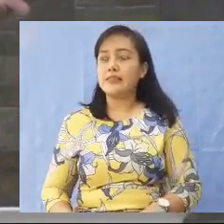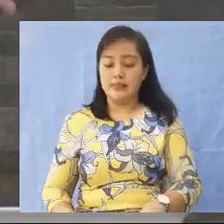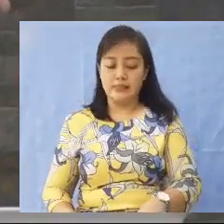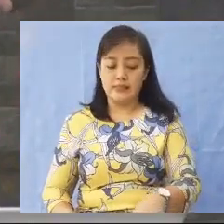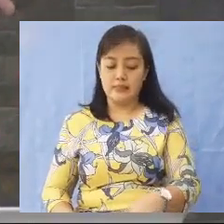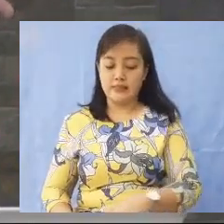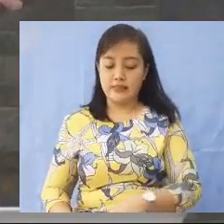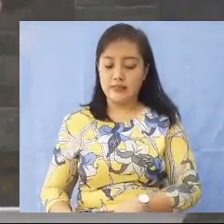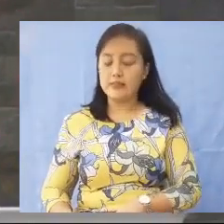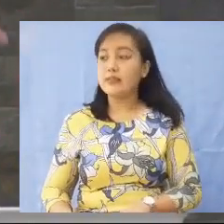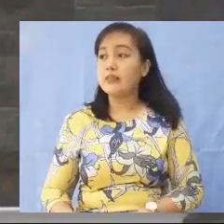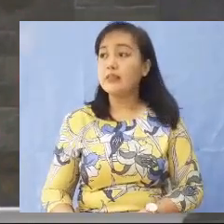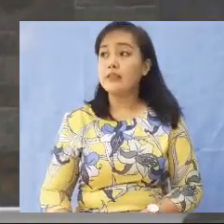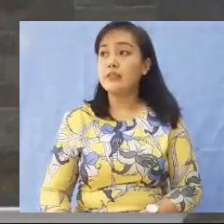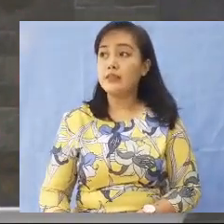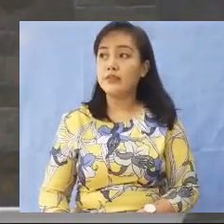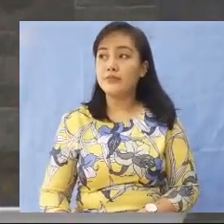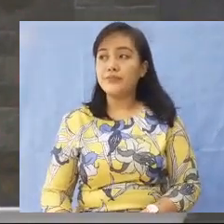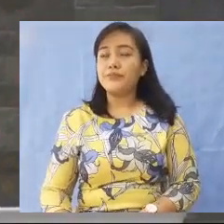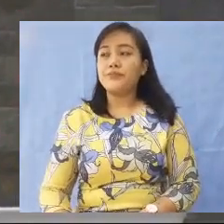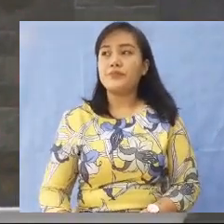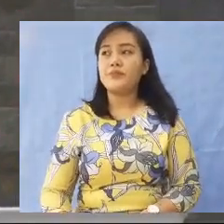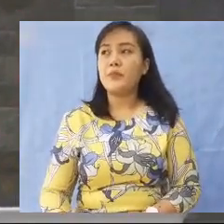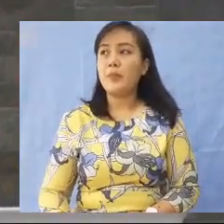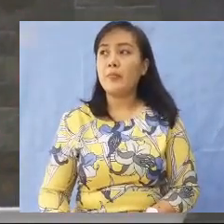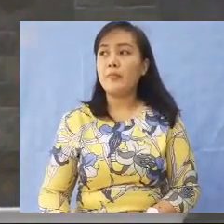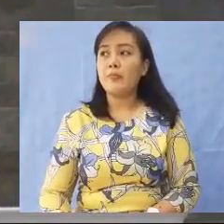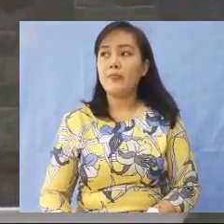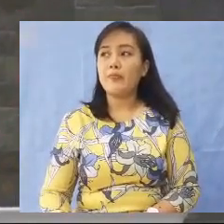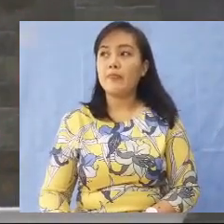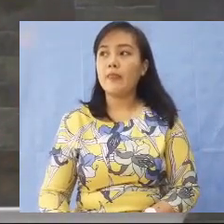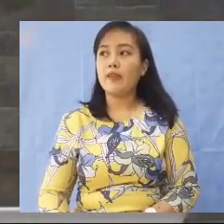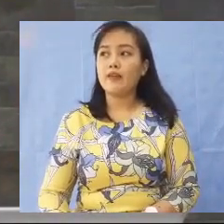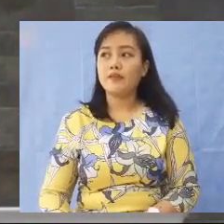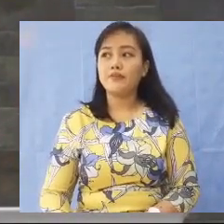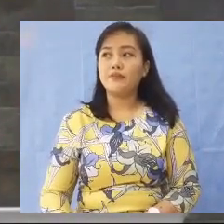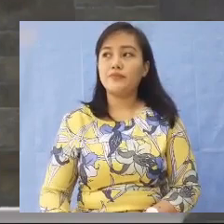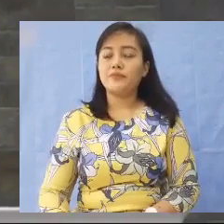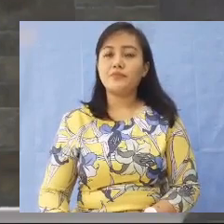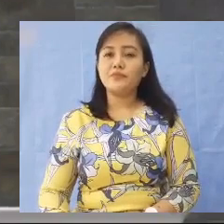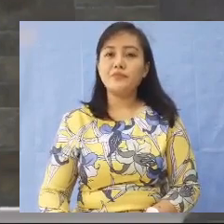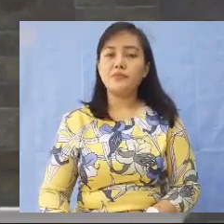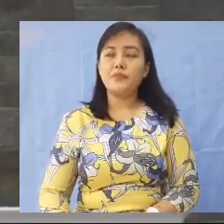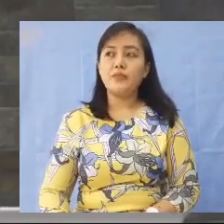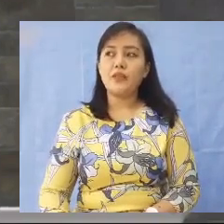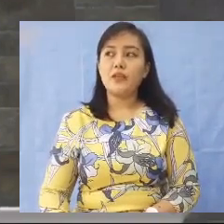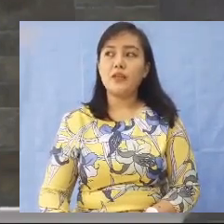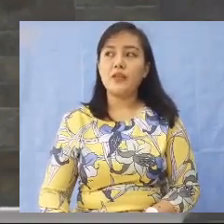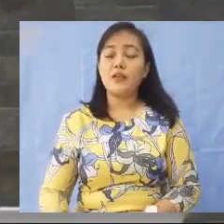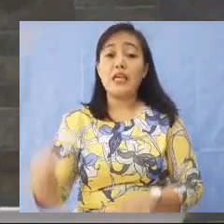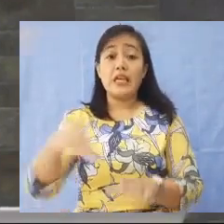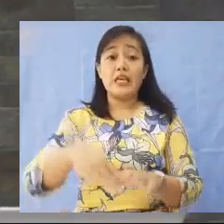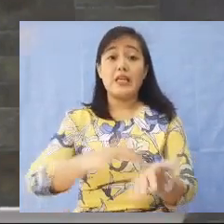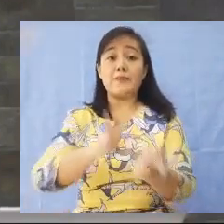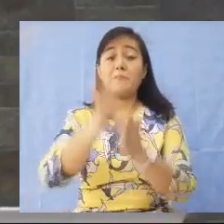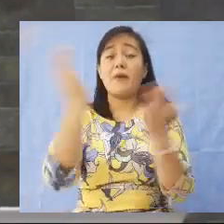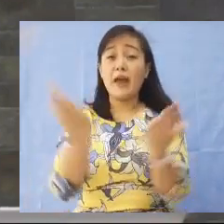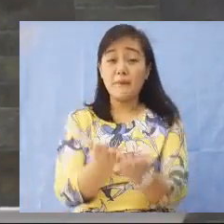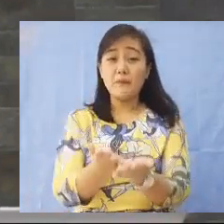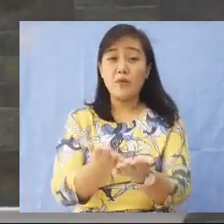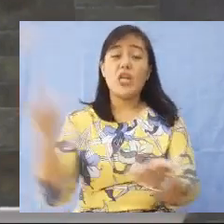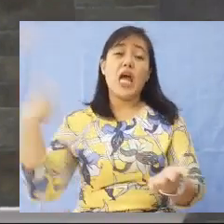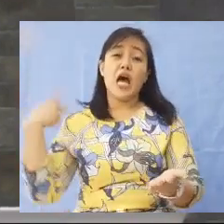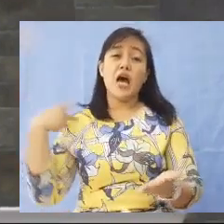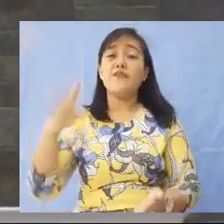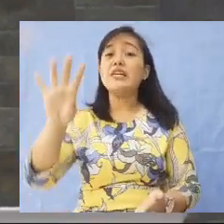yung sa ano, sa Jewish Holocaust, yung tinatawag nilang Festival of Lights. But in the Bible, in the biblical times, 7 po yan